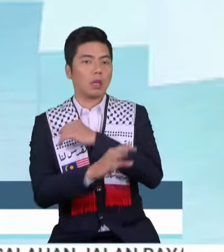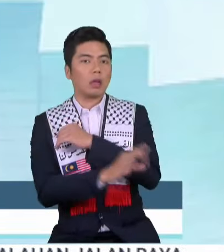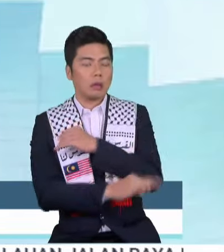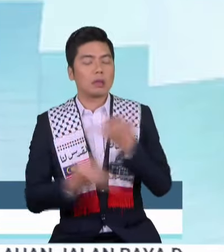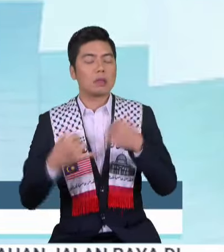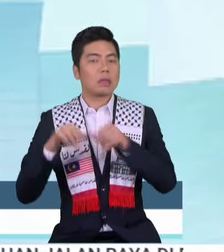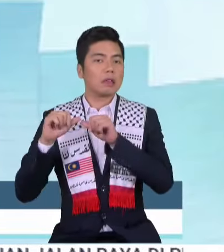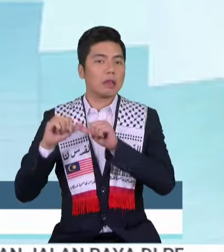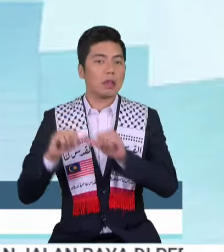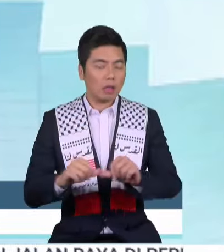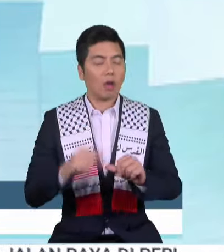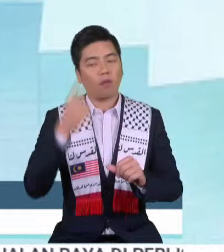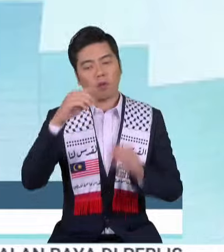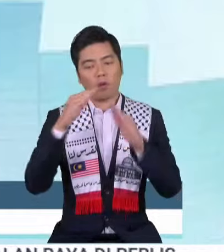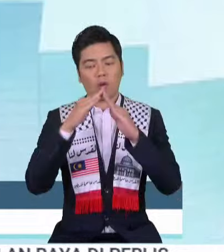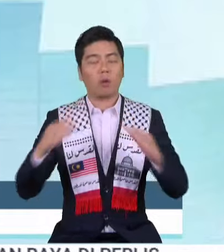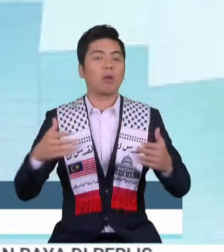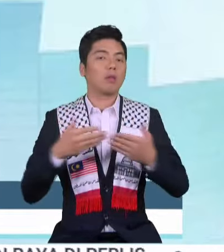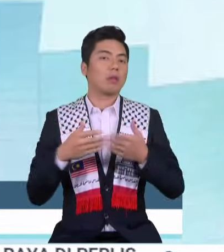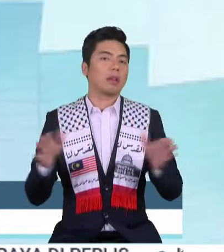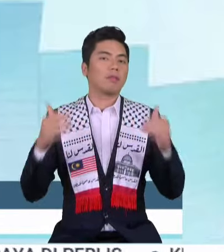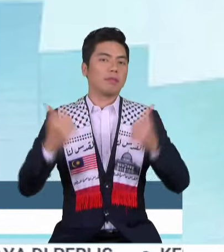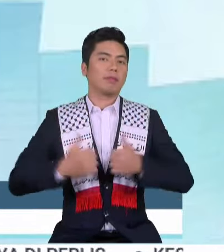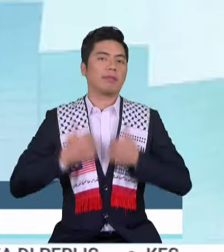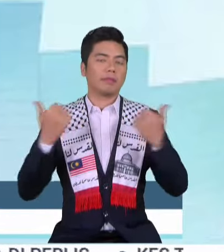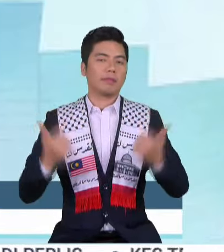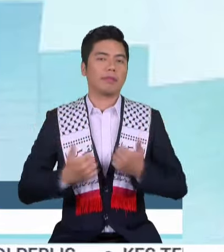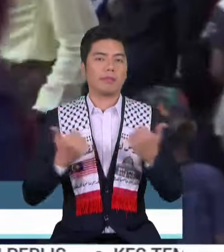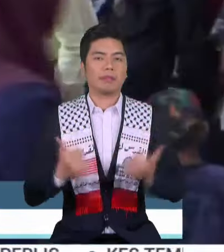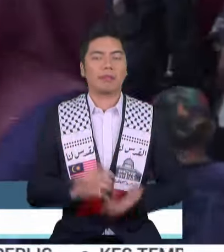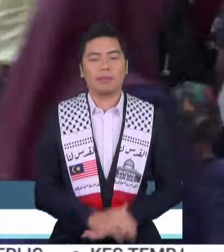dikekalkan pada Majlis Rumah Terbuka Aidilfitri.